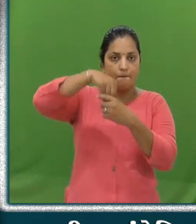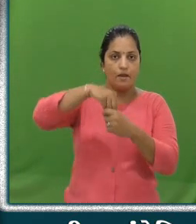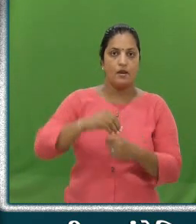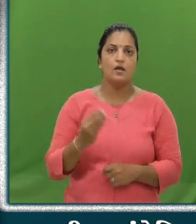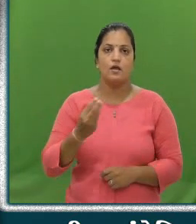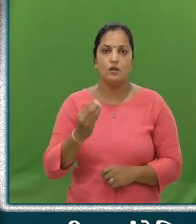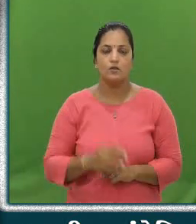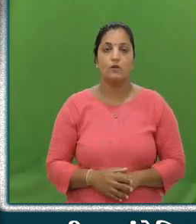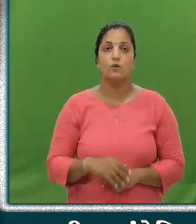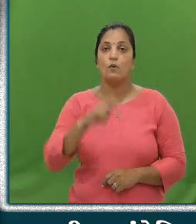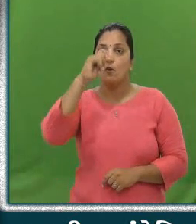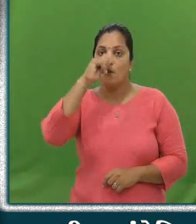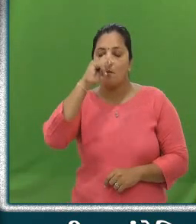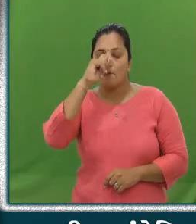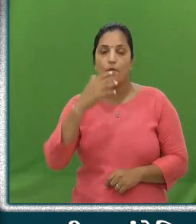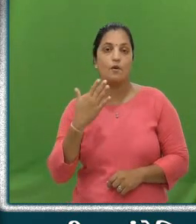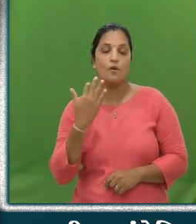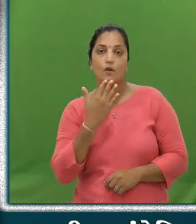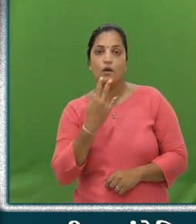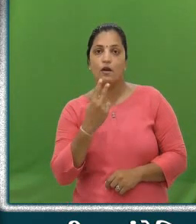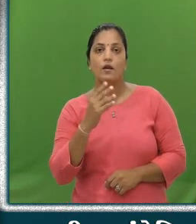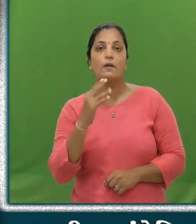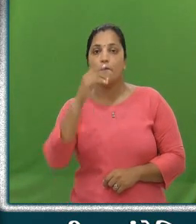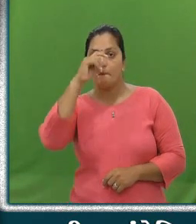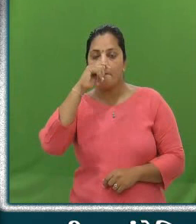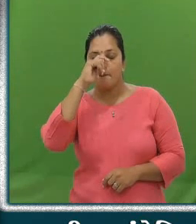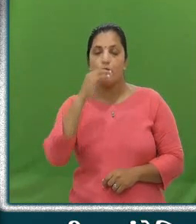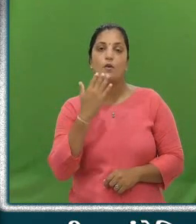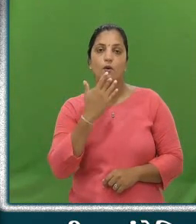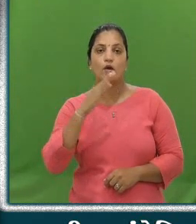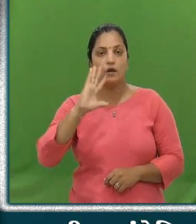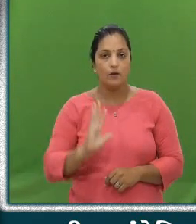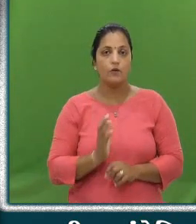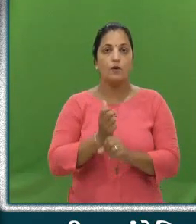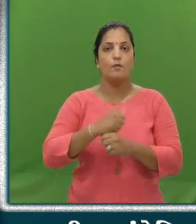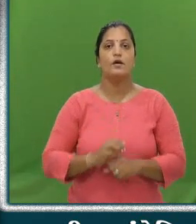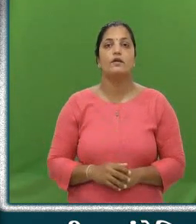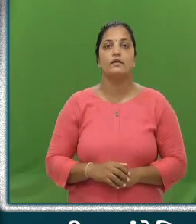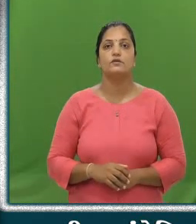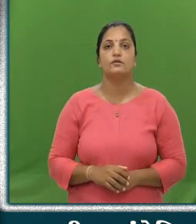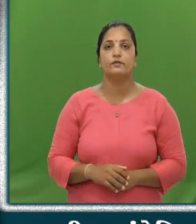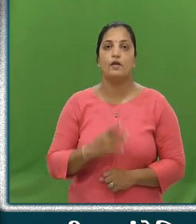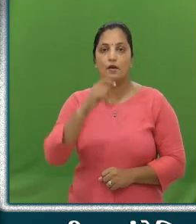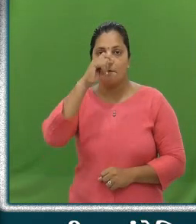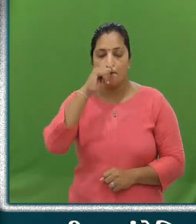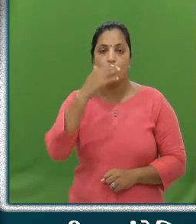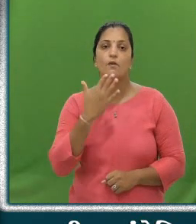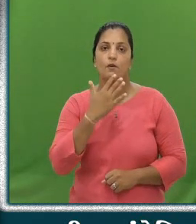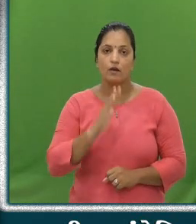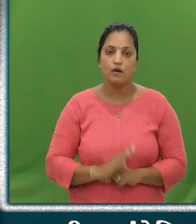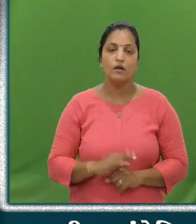આ રીતે વાદળી રંગનો બને છે બરોબર કયા રંગનો વાદળી રંગનો બને છે બરોબર આ વાદળી